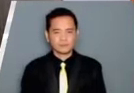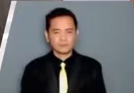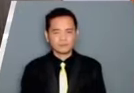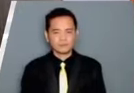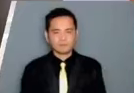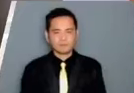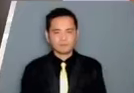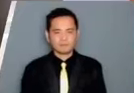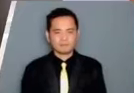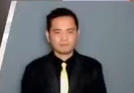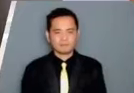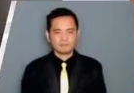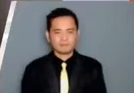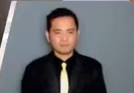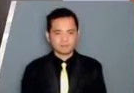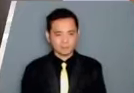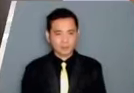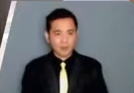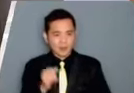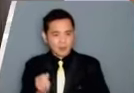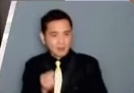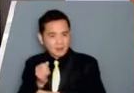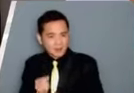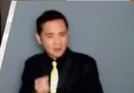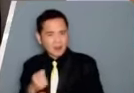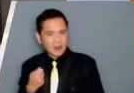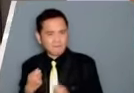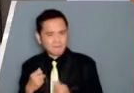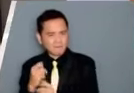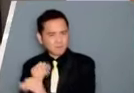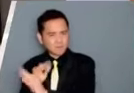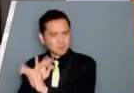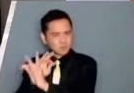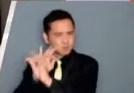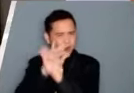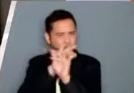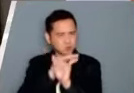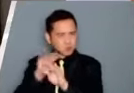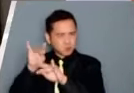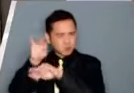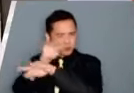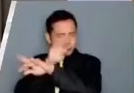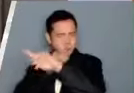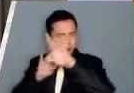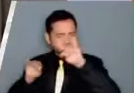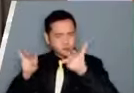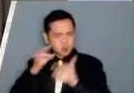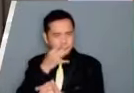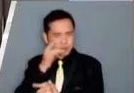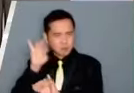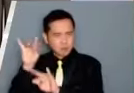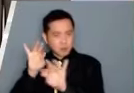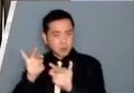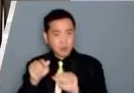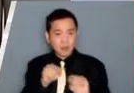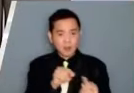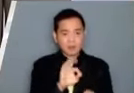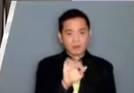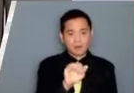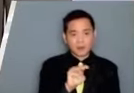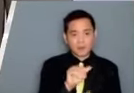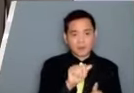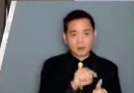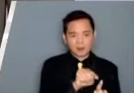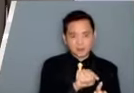paghahanap sa isla ng mga alitap-tap, may panibagong heartwarming trip sa si FAMAS 2024 Best Child Actor at Sparkle